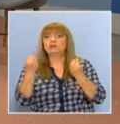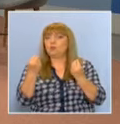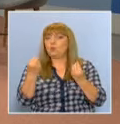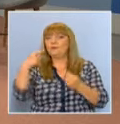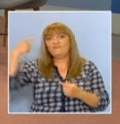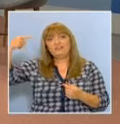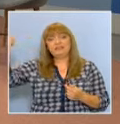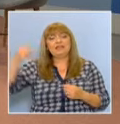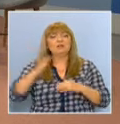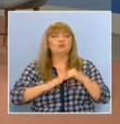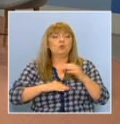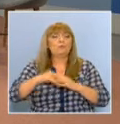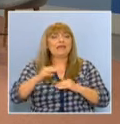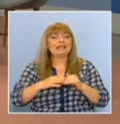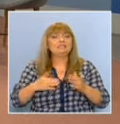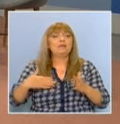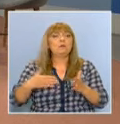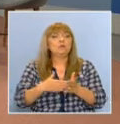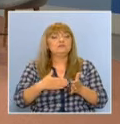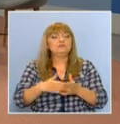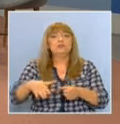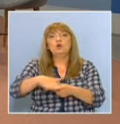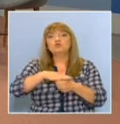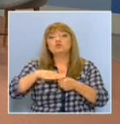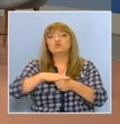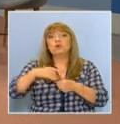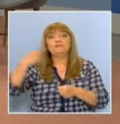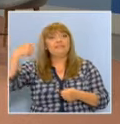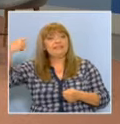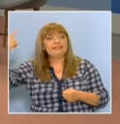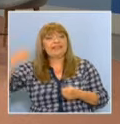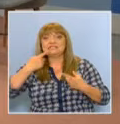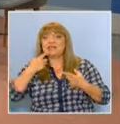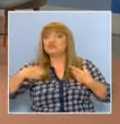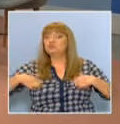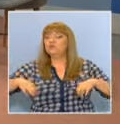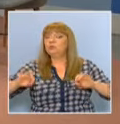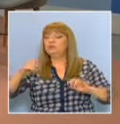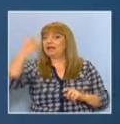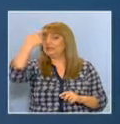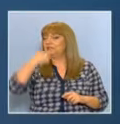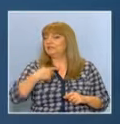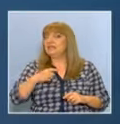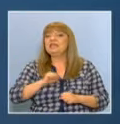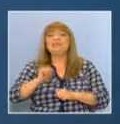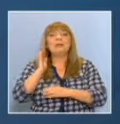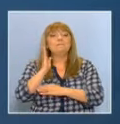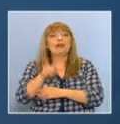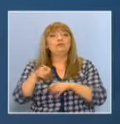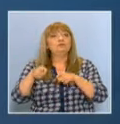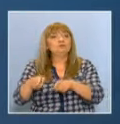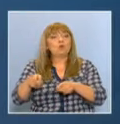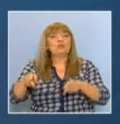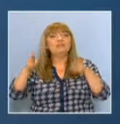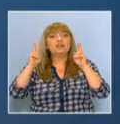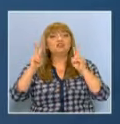практика противоречи с основните идеи за свободата на индивида и правото му той да решава какво иска да